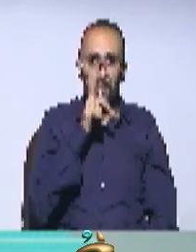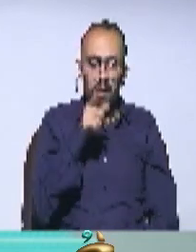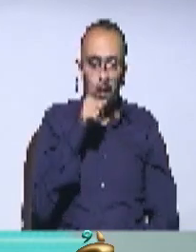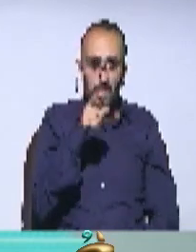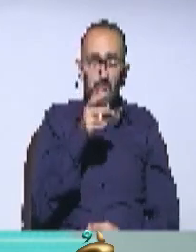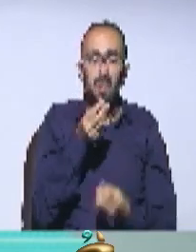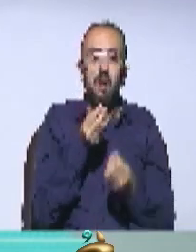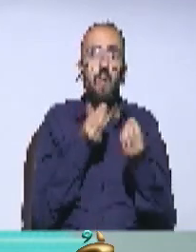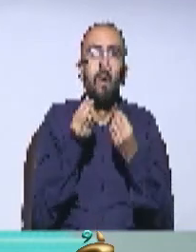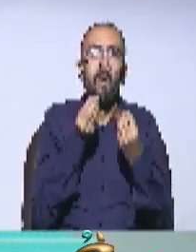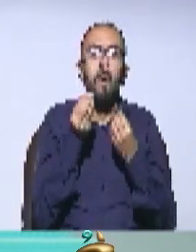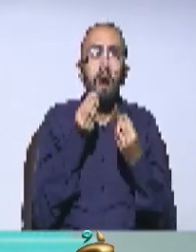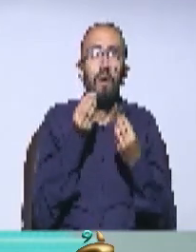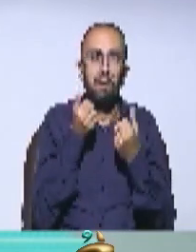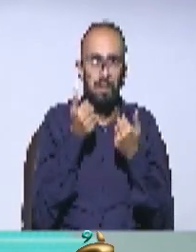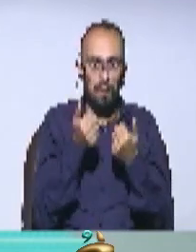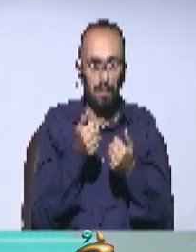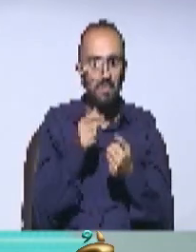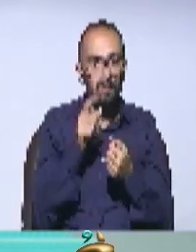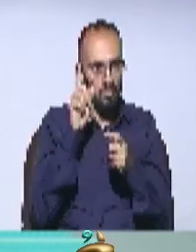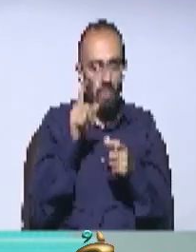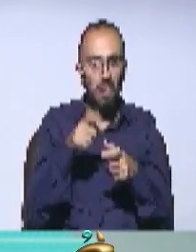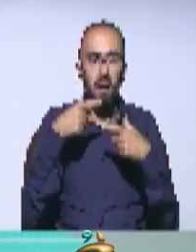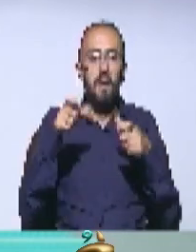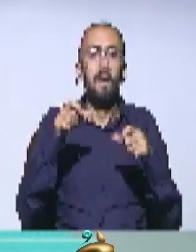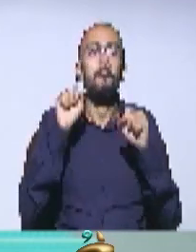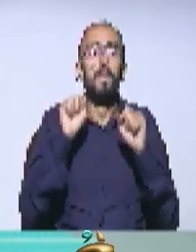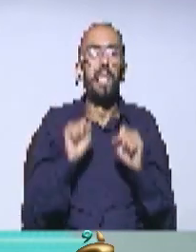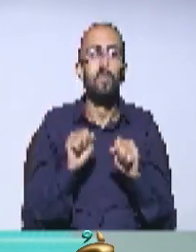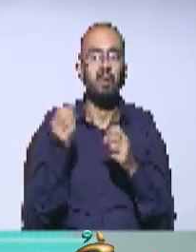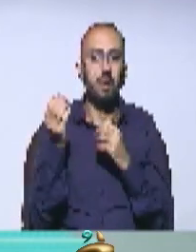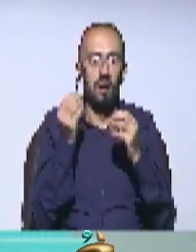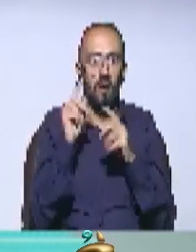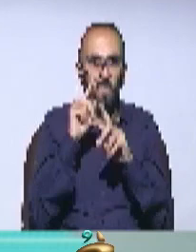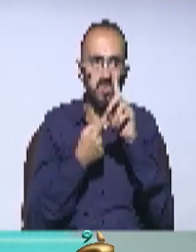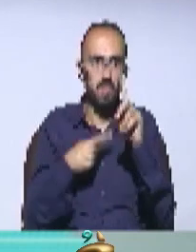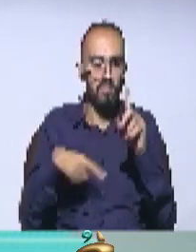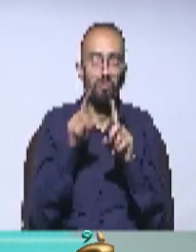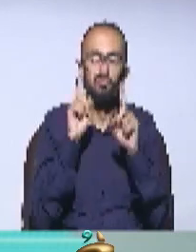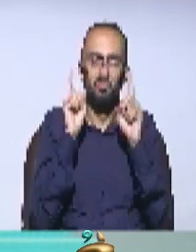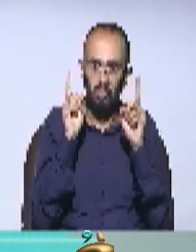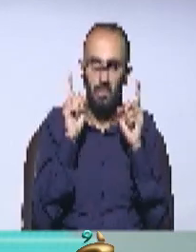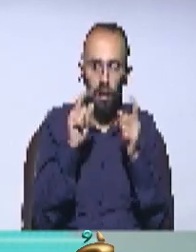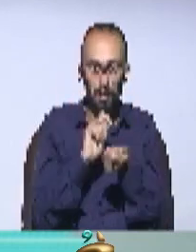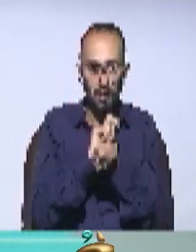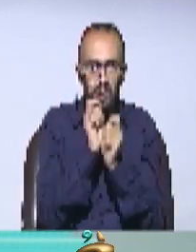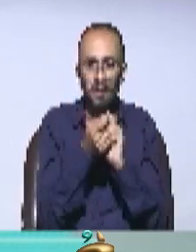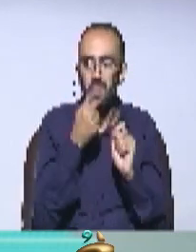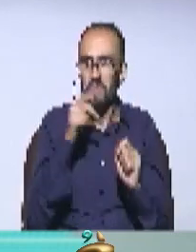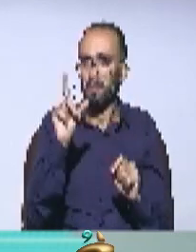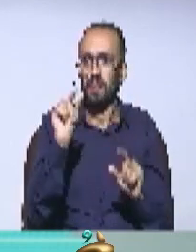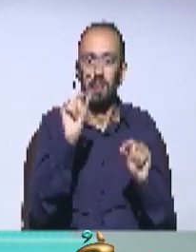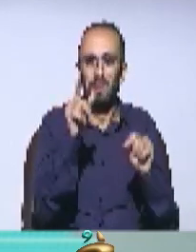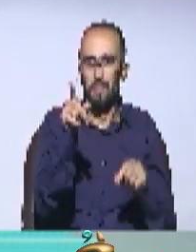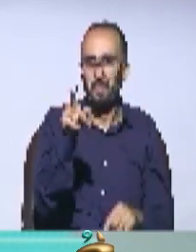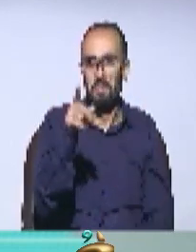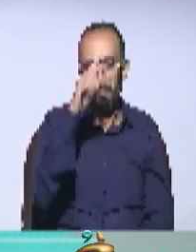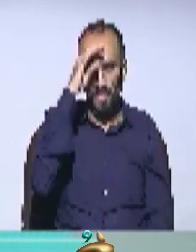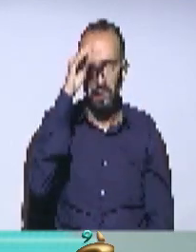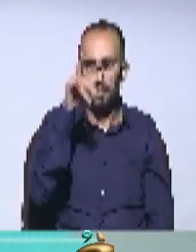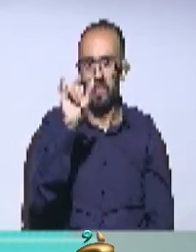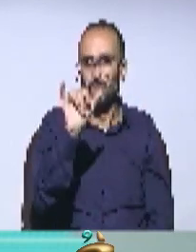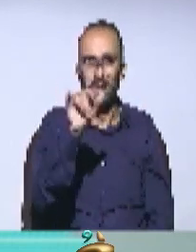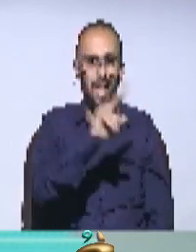نتاج من الحوار الوطني، وسيعرض على مجلس الوزراء في فترة قريبة إنشاء مفوضية لعدم التمييز،